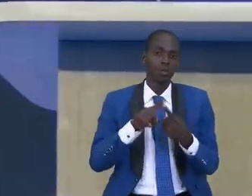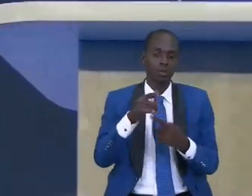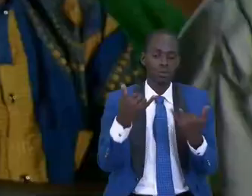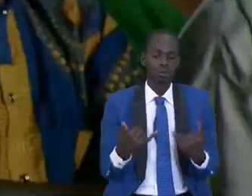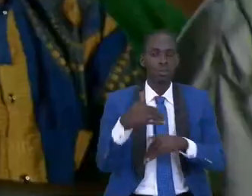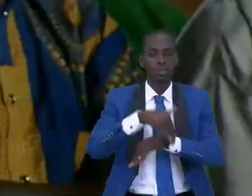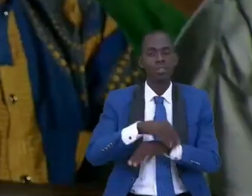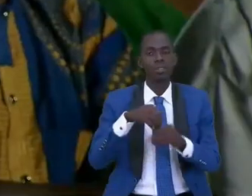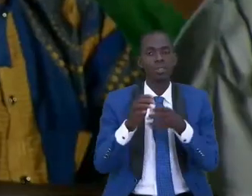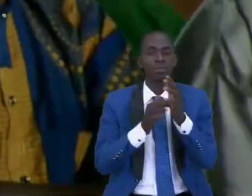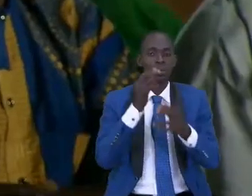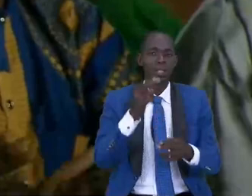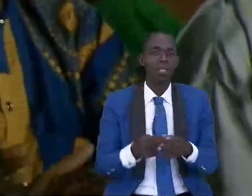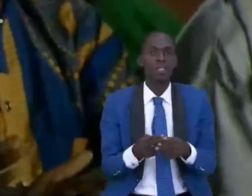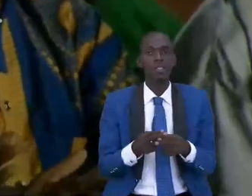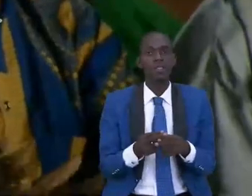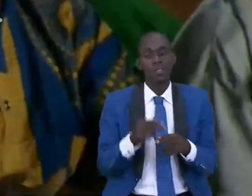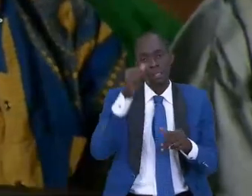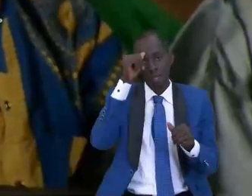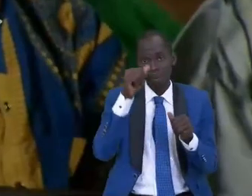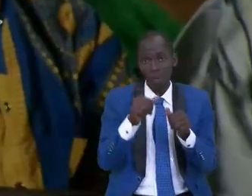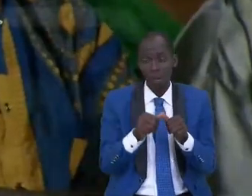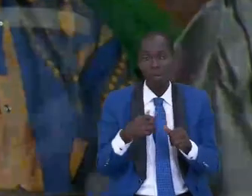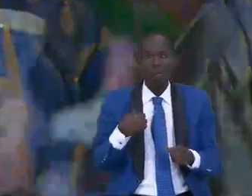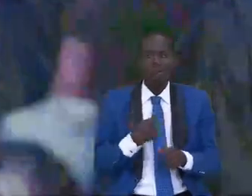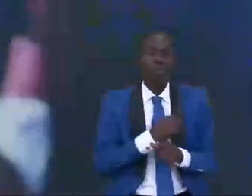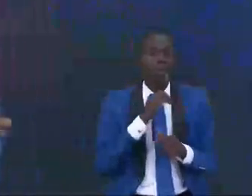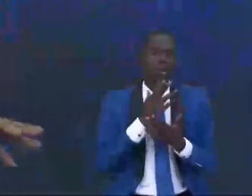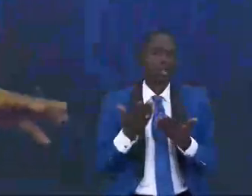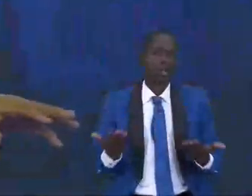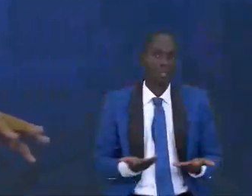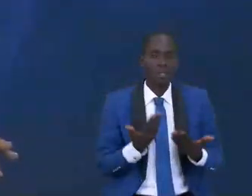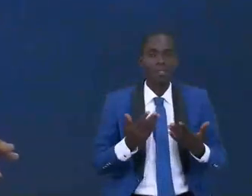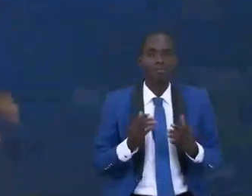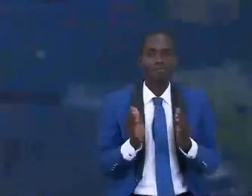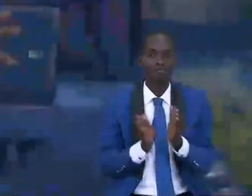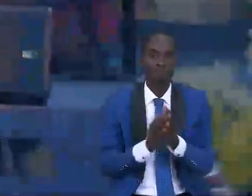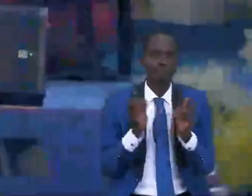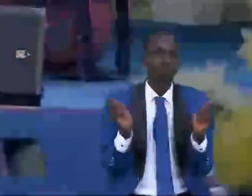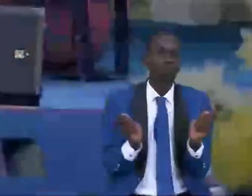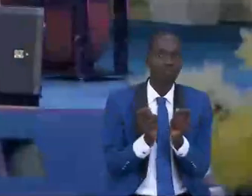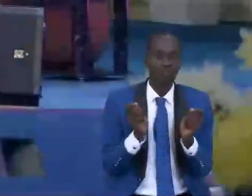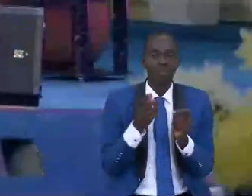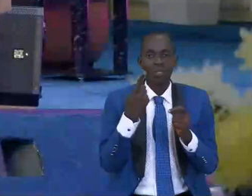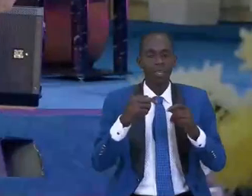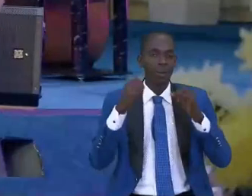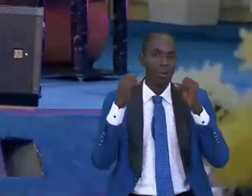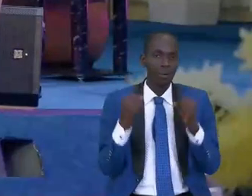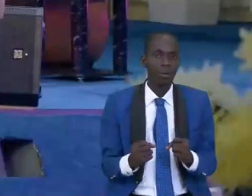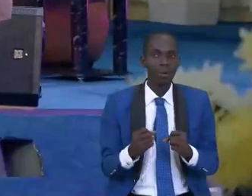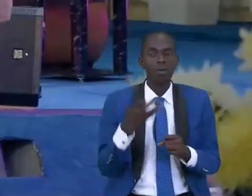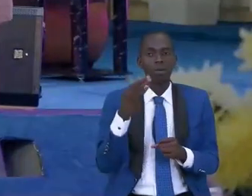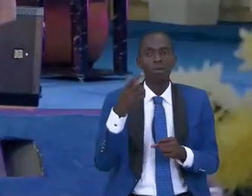ce soir au nom de Jésus-Christ. Rappelez-vous, nous sommes ici pour célébrer la